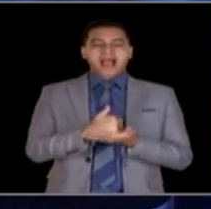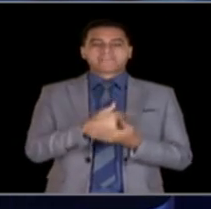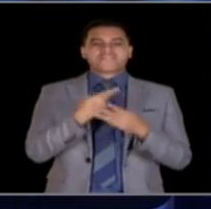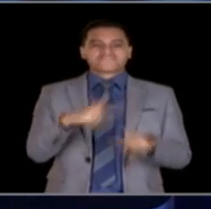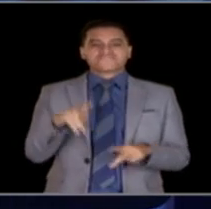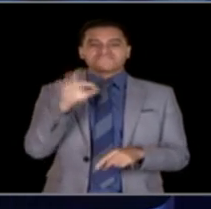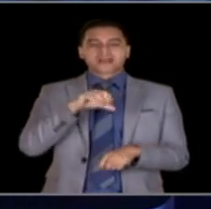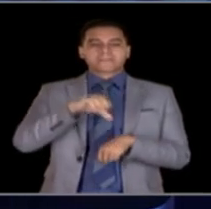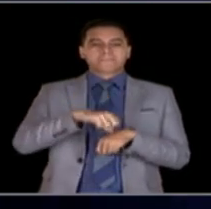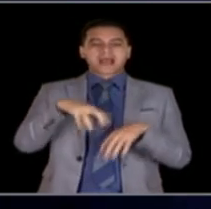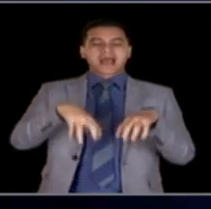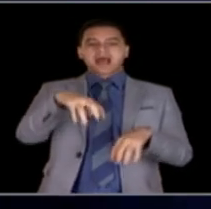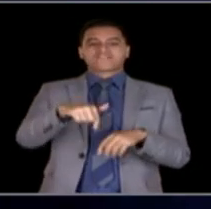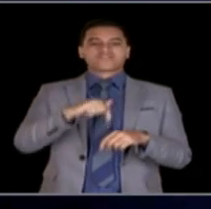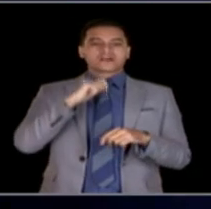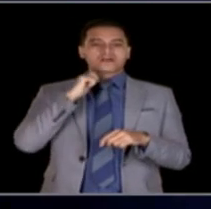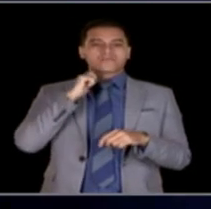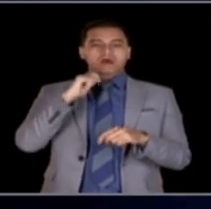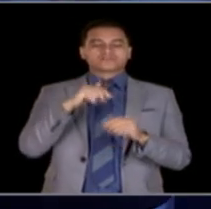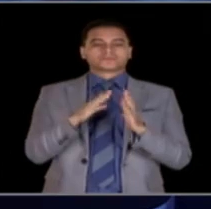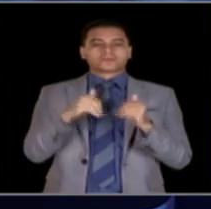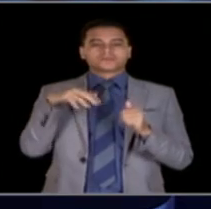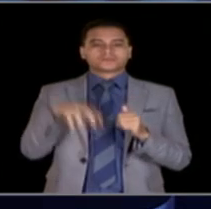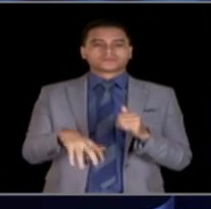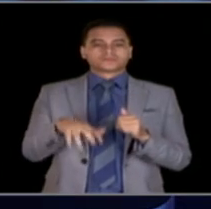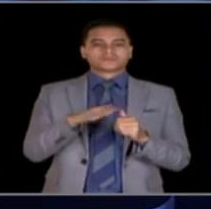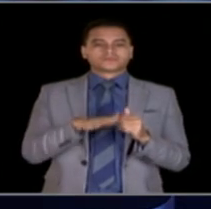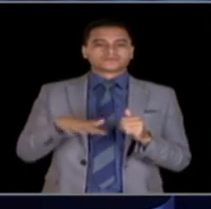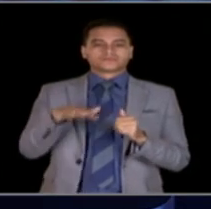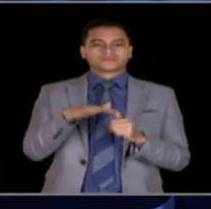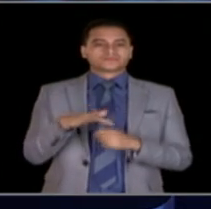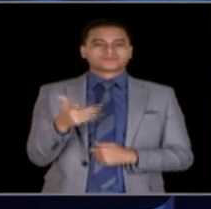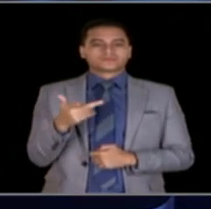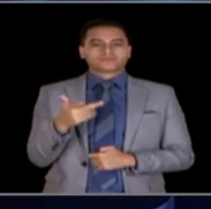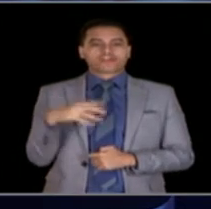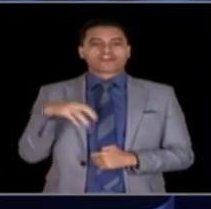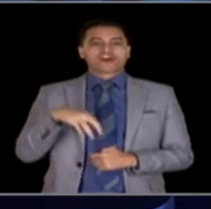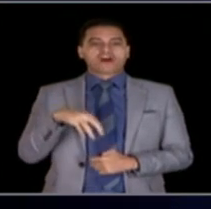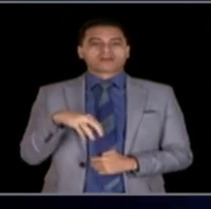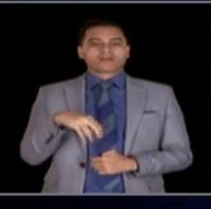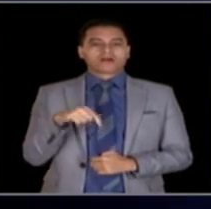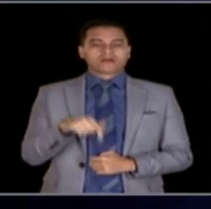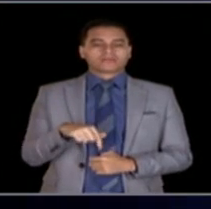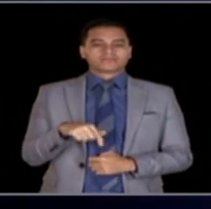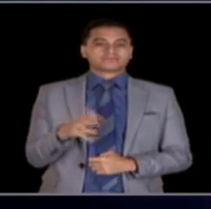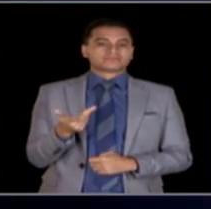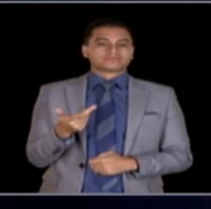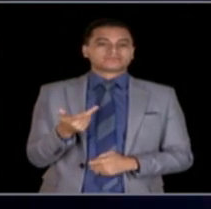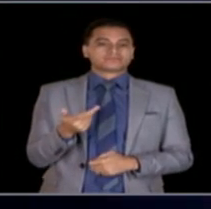من أقدم وأعرق المحاكم في مصر. إجابتك؟ القاهرة.